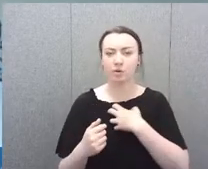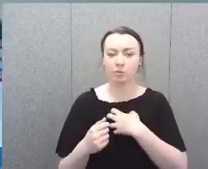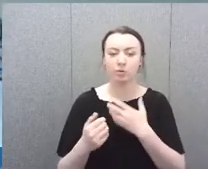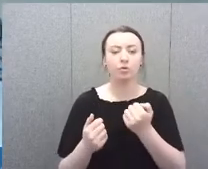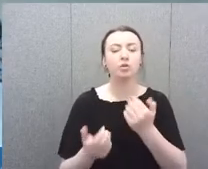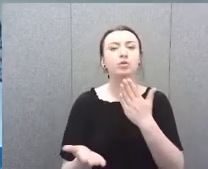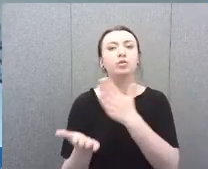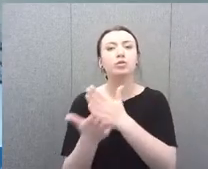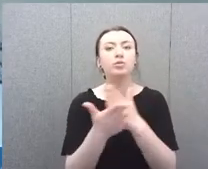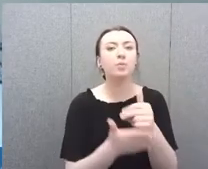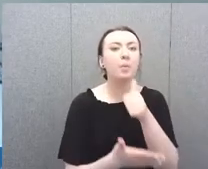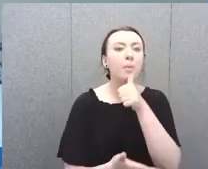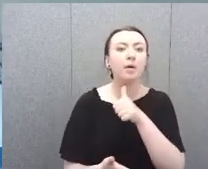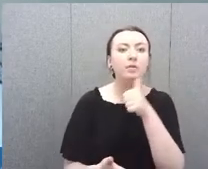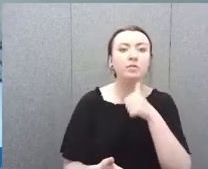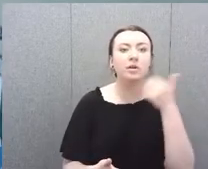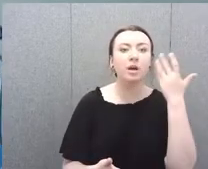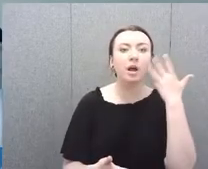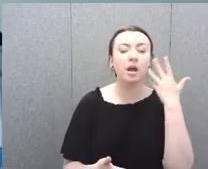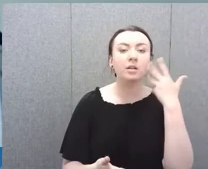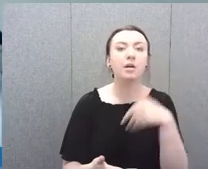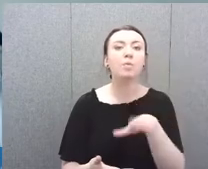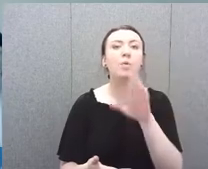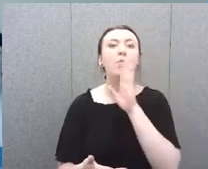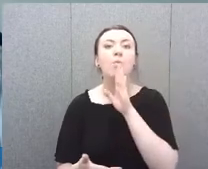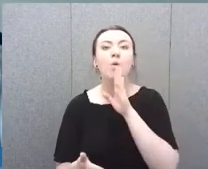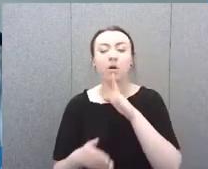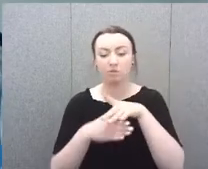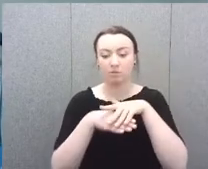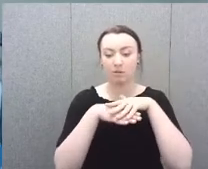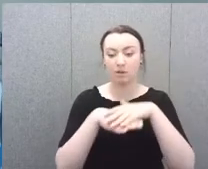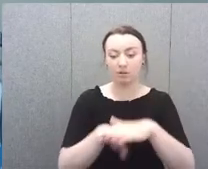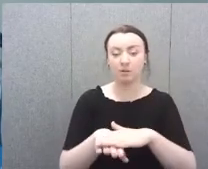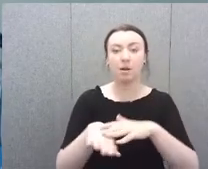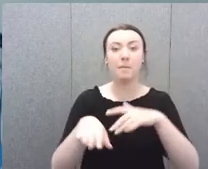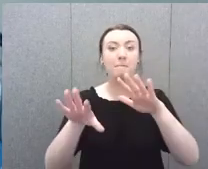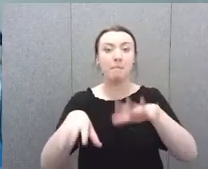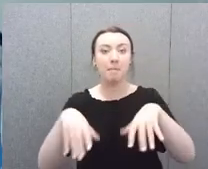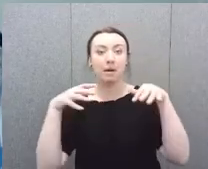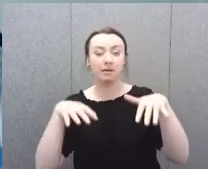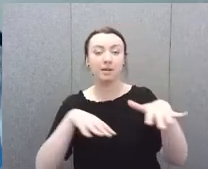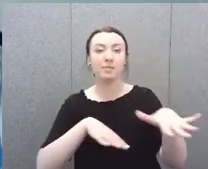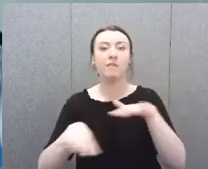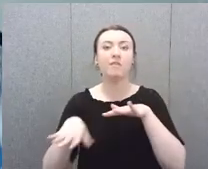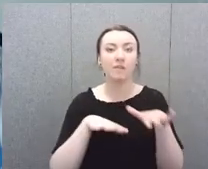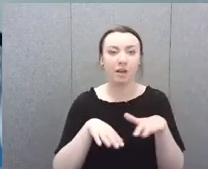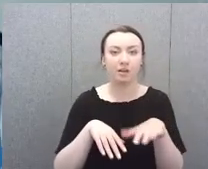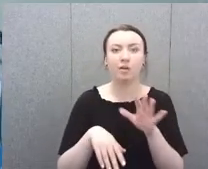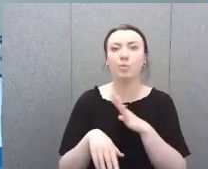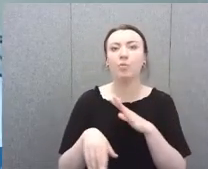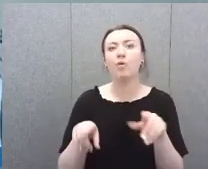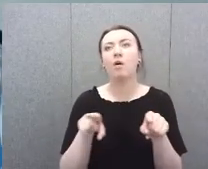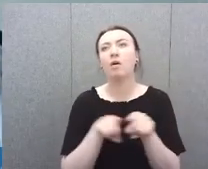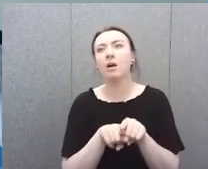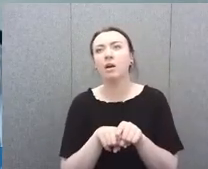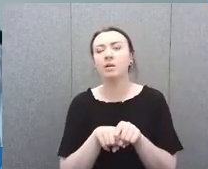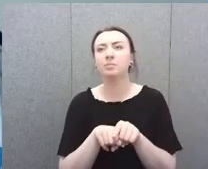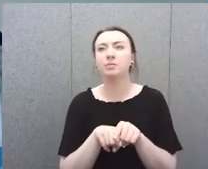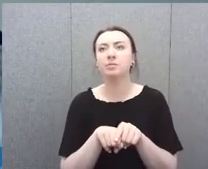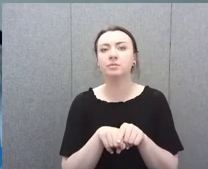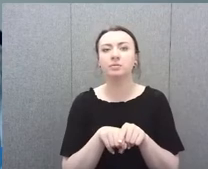глубокое значение. Потому что женщины в патриархальном обществе, как это было в СССР